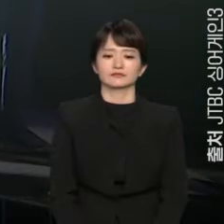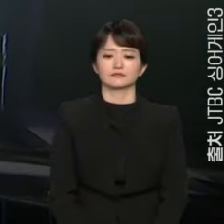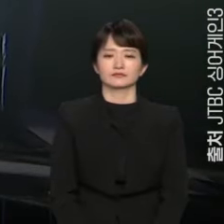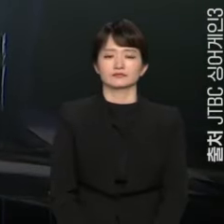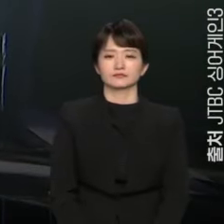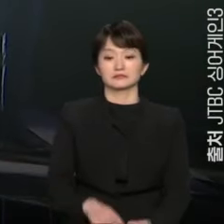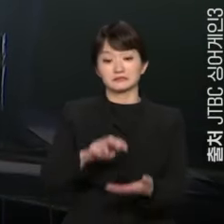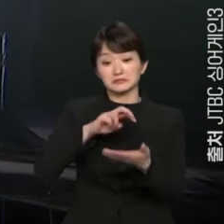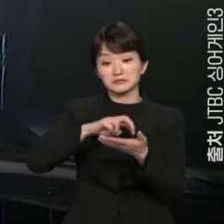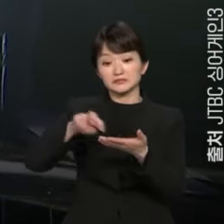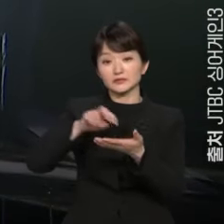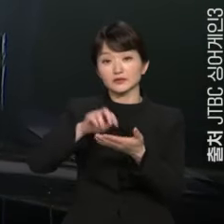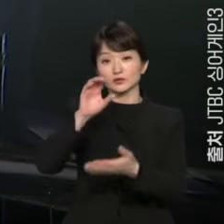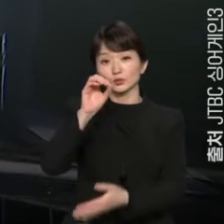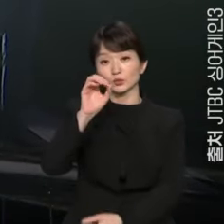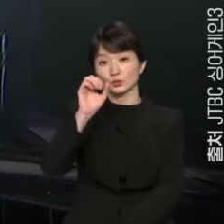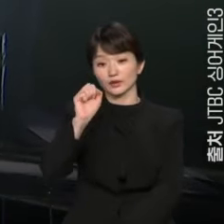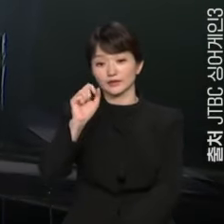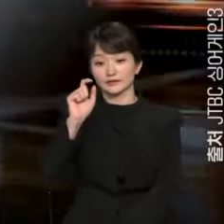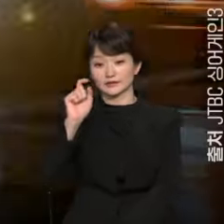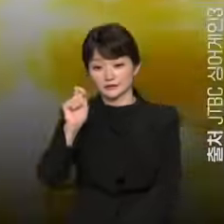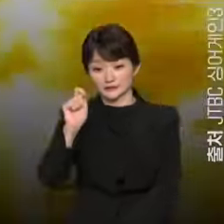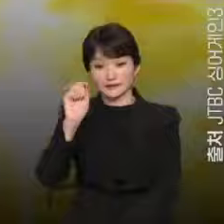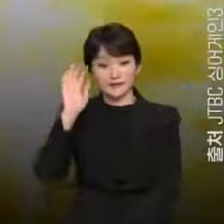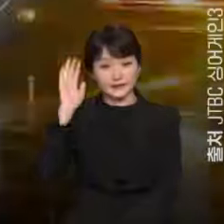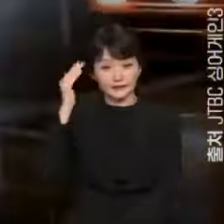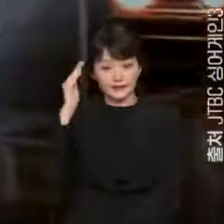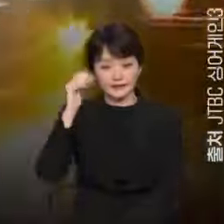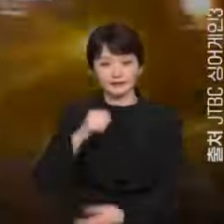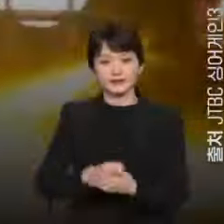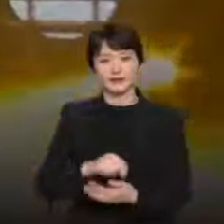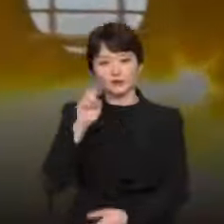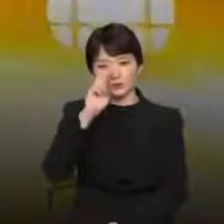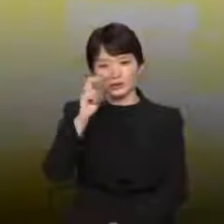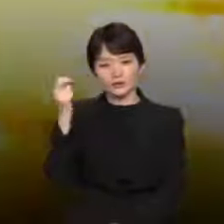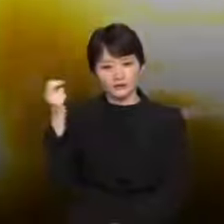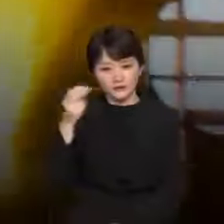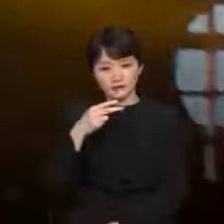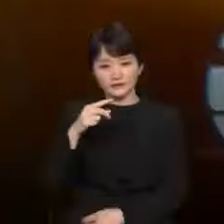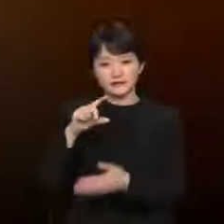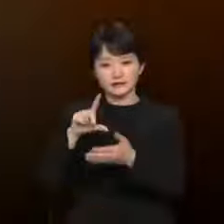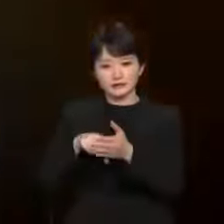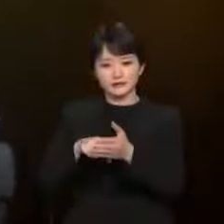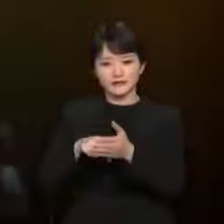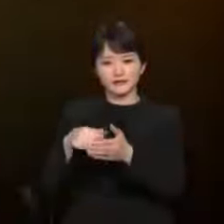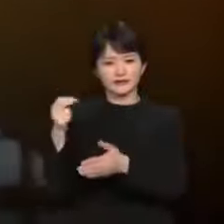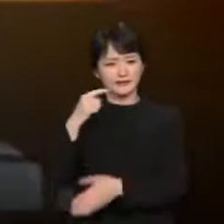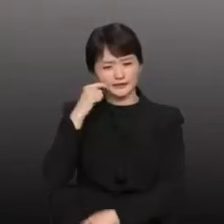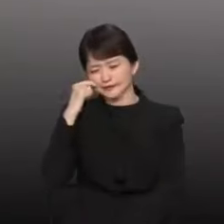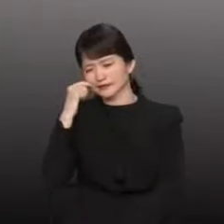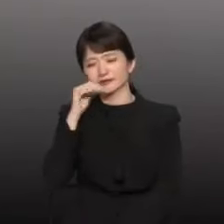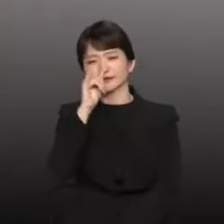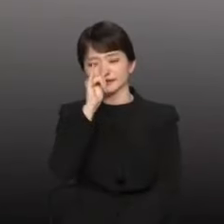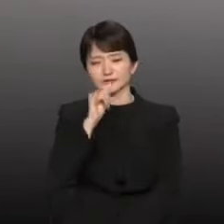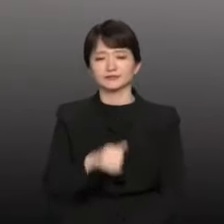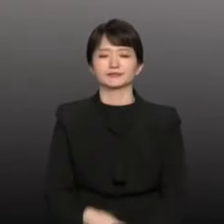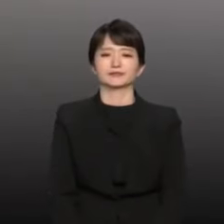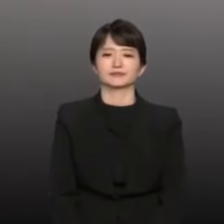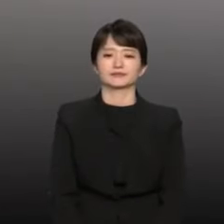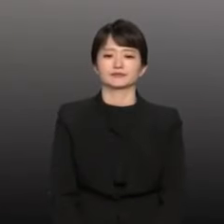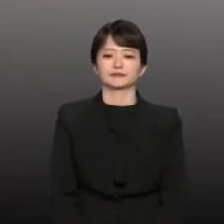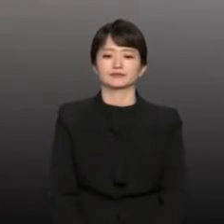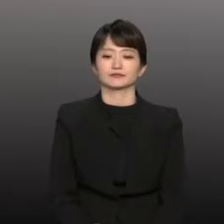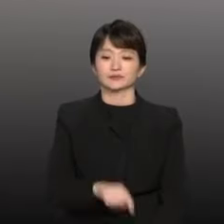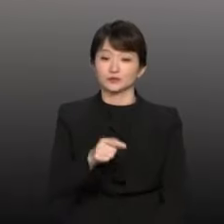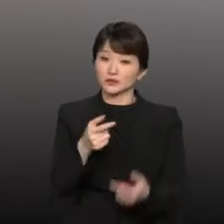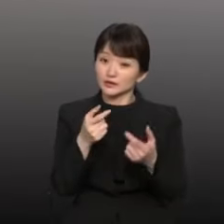애니메이션 OST로 최근 싱어게인3를 통해 다시 인기를 끌면서 총선 최애 곡이 된 겁니다. 그런데 이런